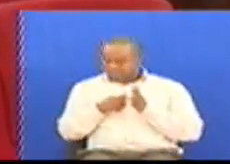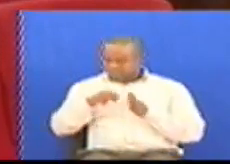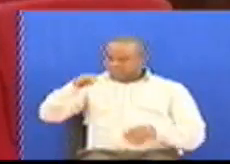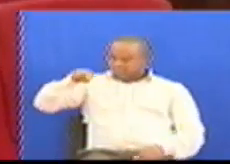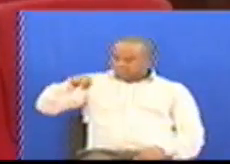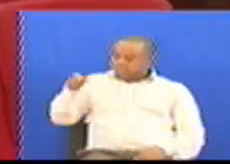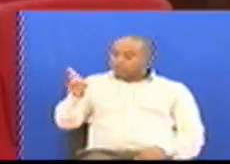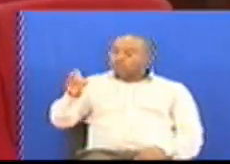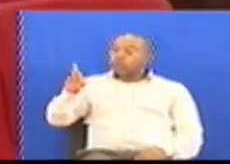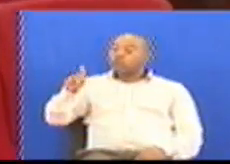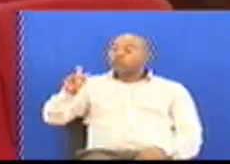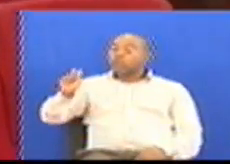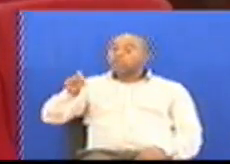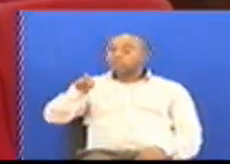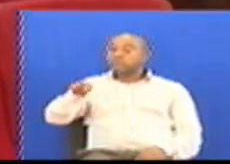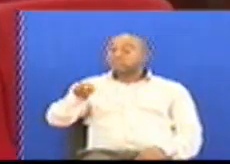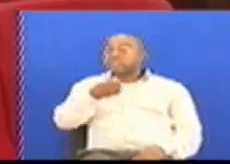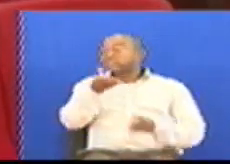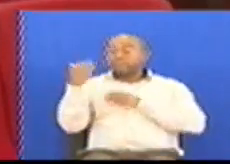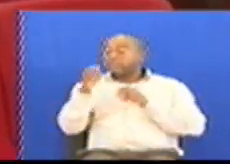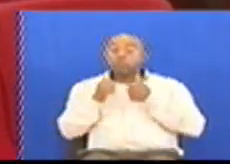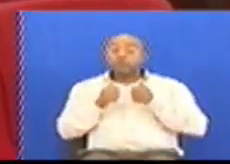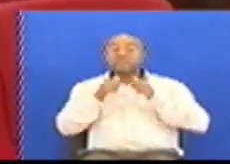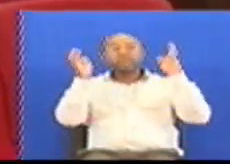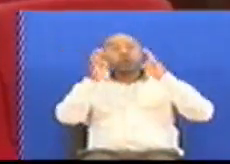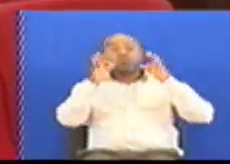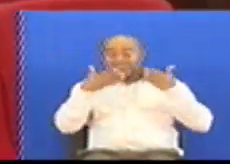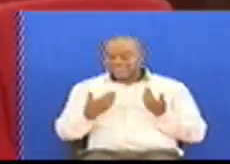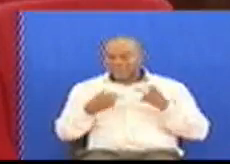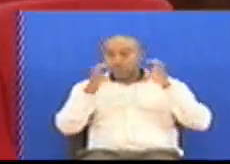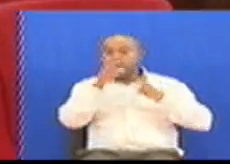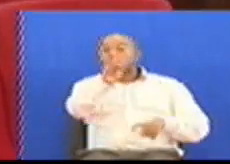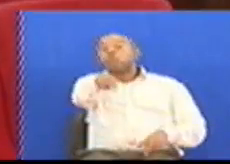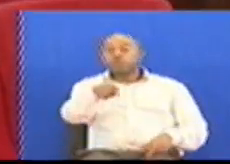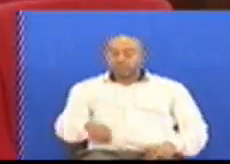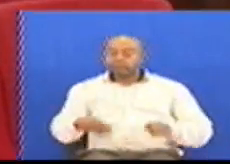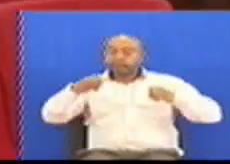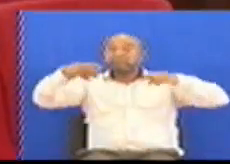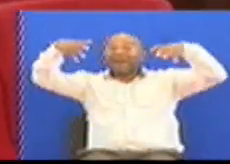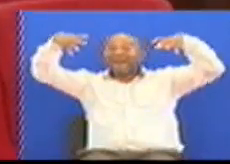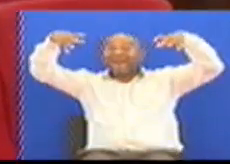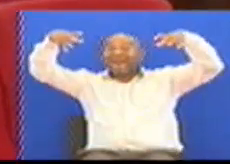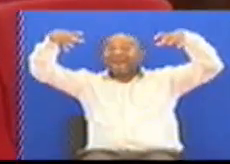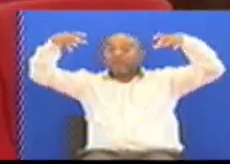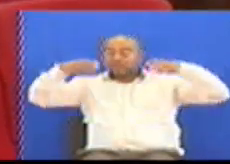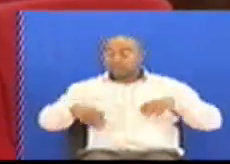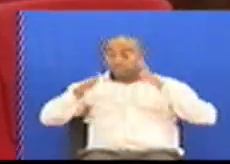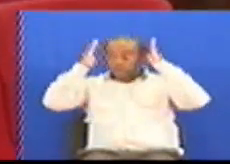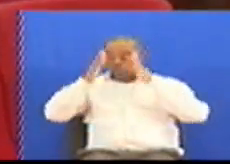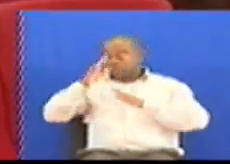ambayo ilikuwa hawategemei kuwashwa umeme, mheshimiwa naibu spika, umeme umewashwa. Mheshimiwa naibu